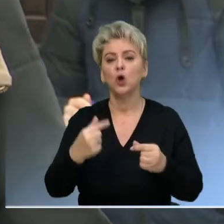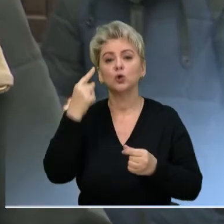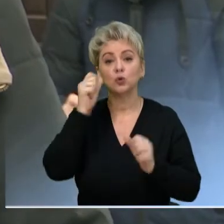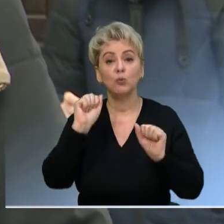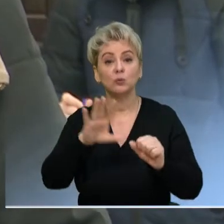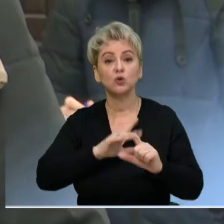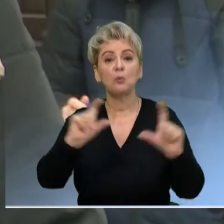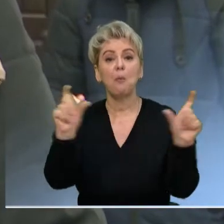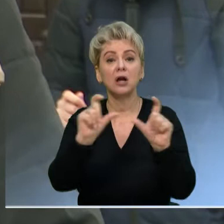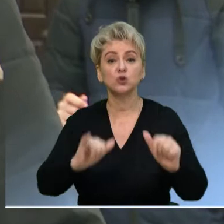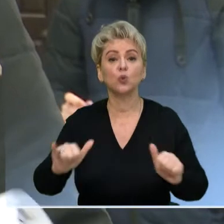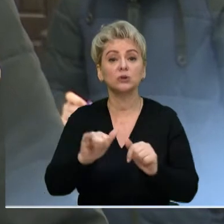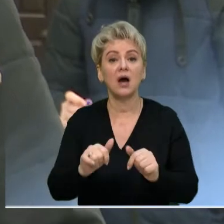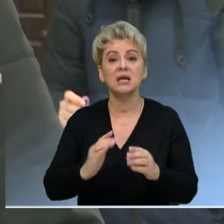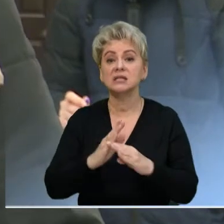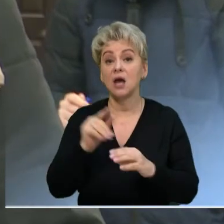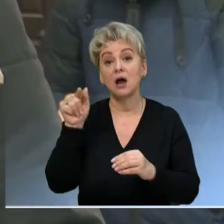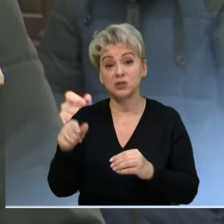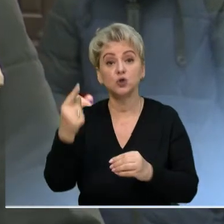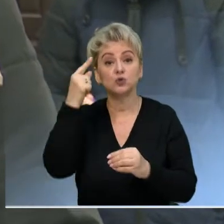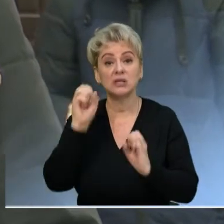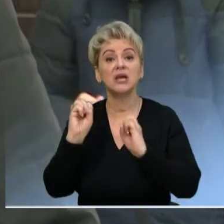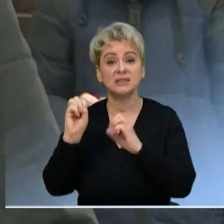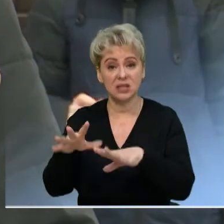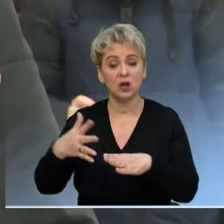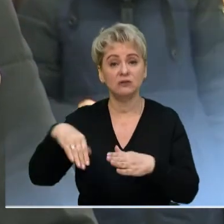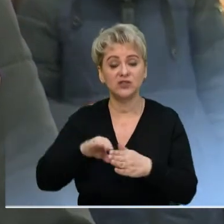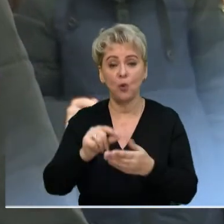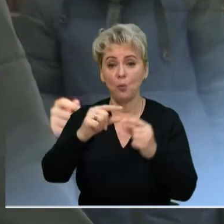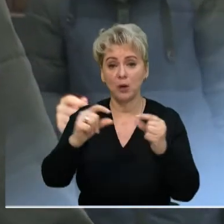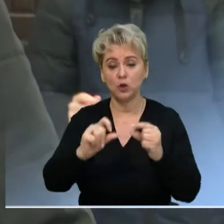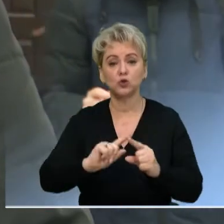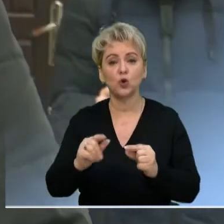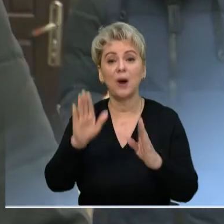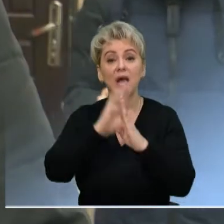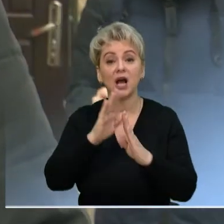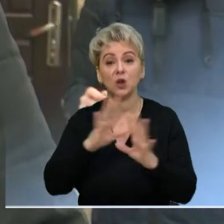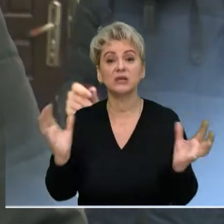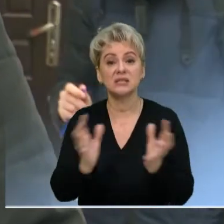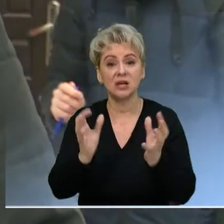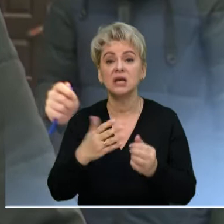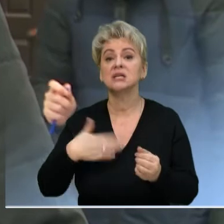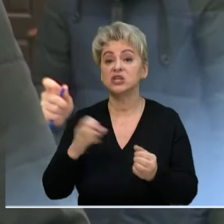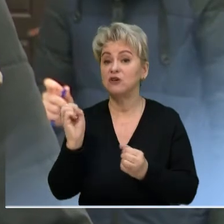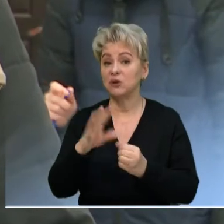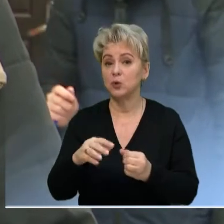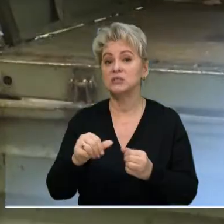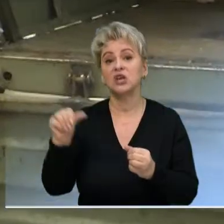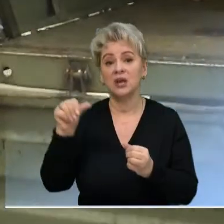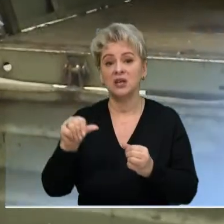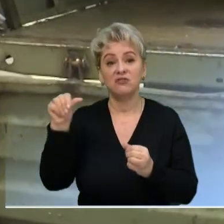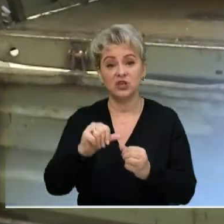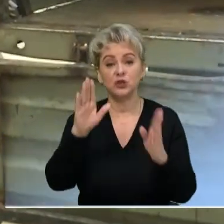Думали, может, в магазинах или куда, не знали, куда сдать. И здесь узнали, решили сдать батарейки, чтобы экология все-таки. Зачем выкидывать и портить экологию